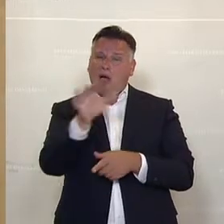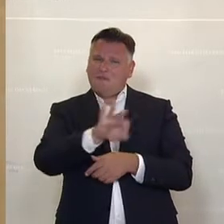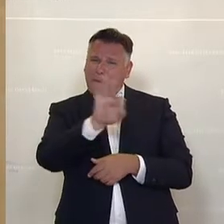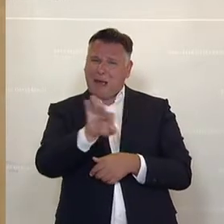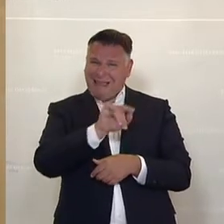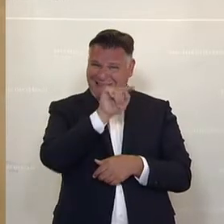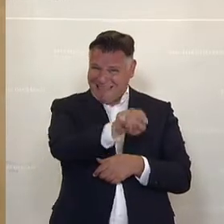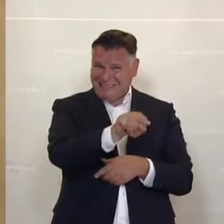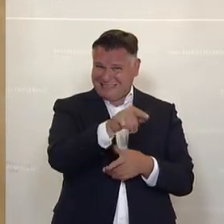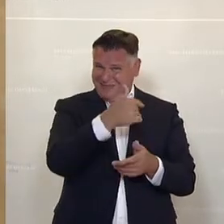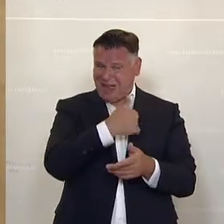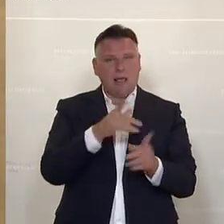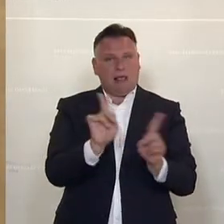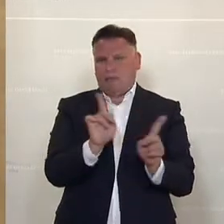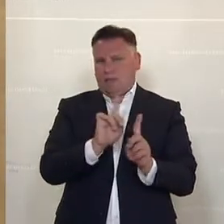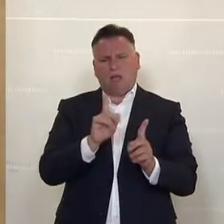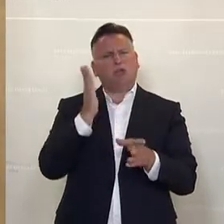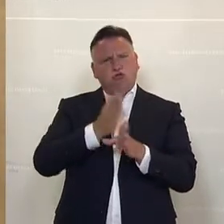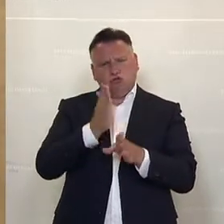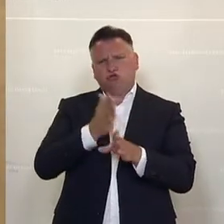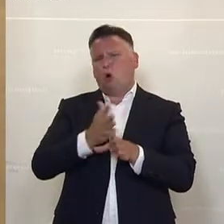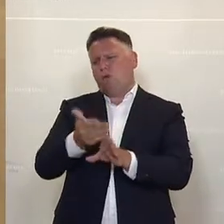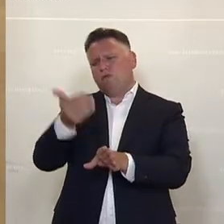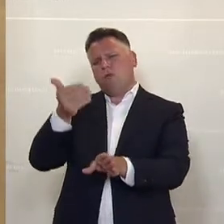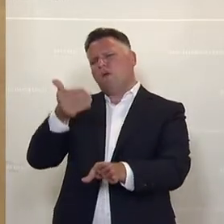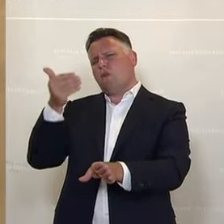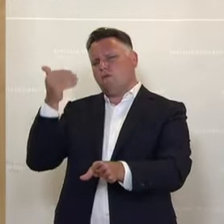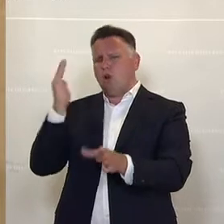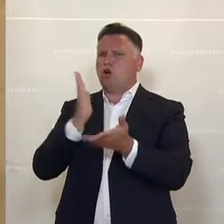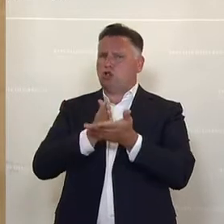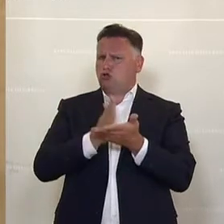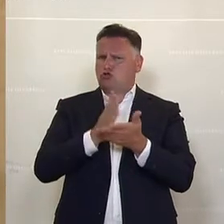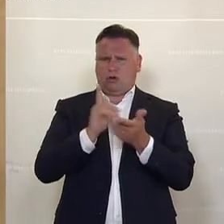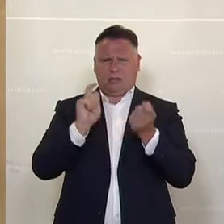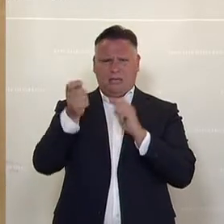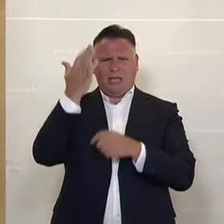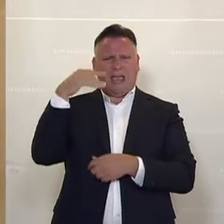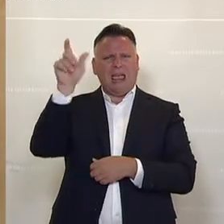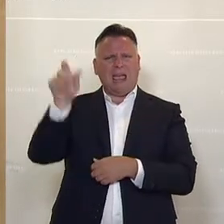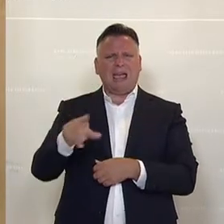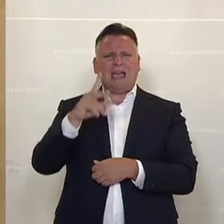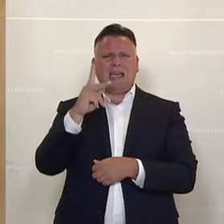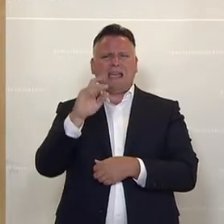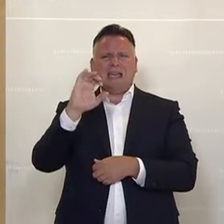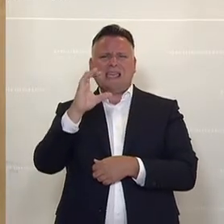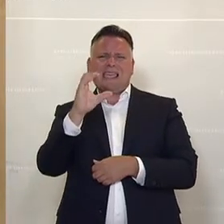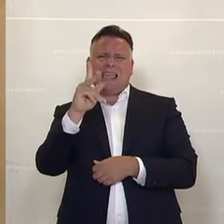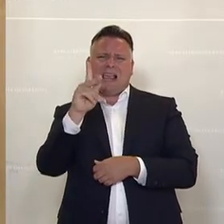oft dargestellt wurde. Das ist ein längerer Prozess, der wurde in Wahrheit schon unter Herbert Kickl in seiner Zeit als